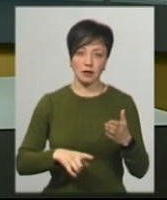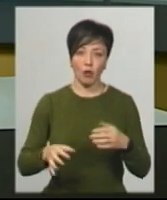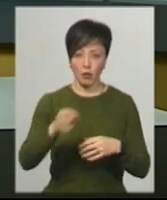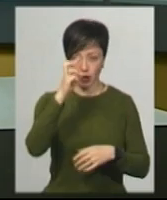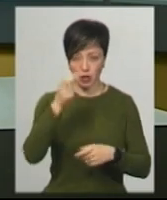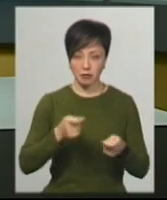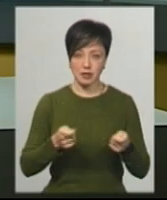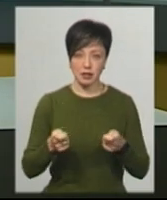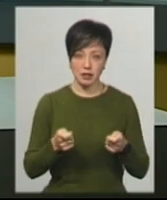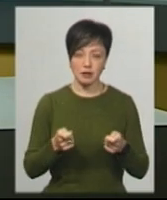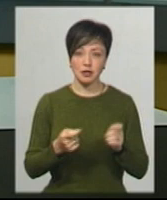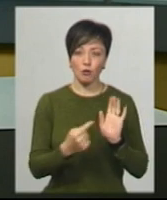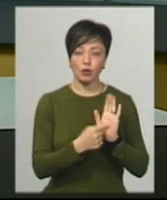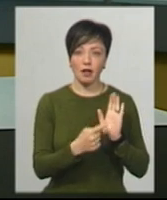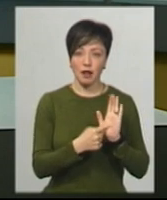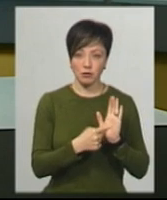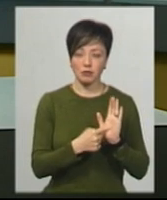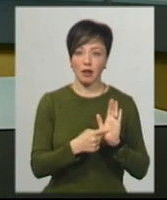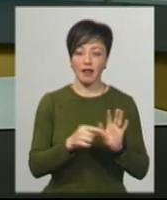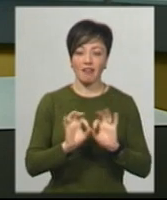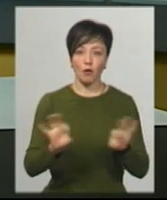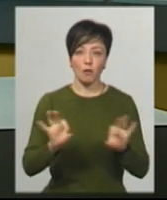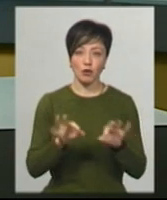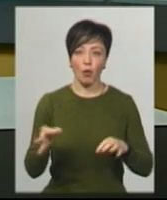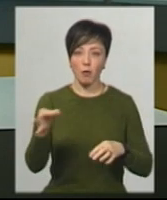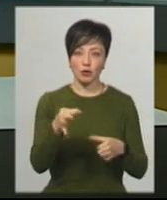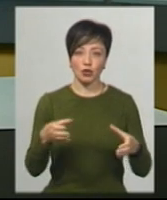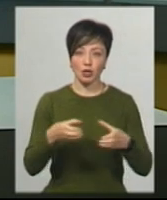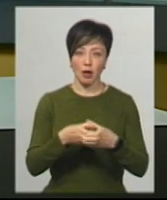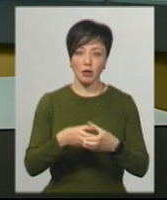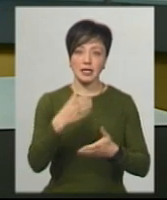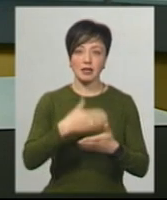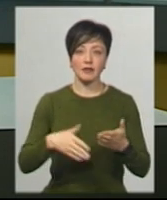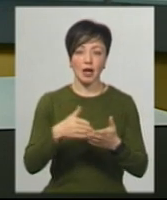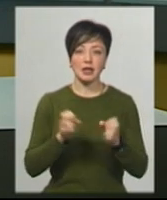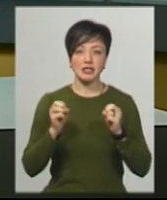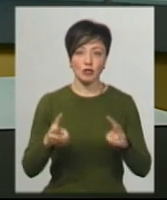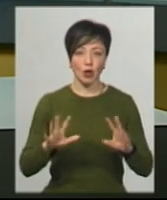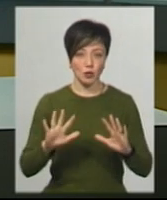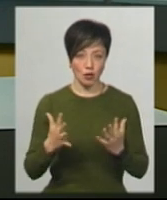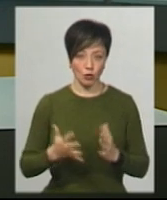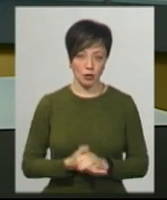Інна Михайлова із посиланням на інформацію обласного штабу з ліквідації надзвичайної ситуації.